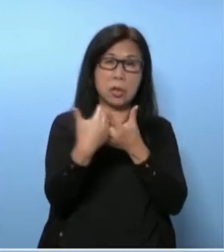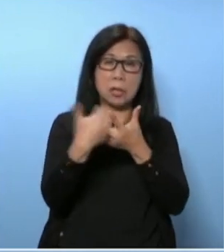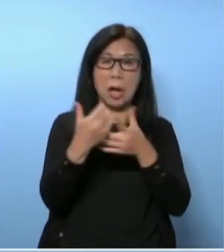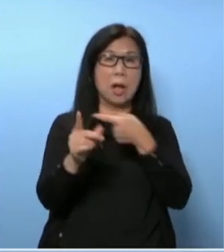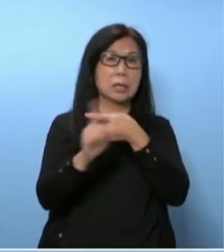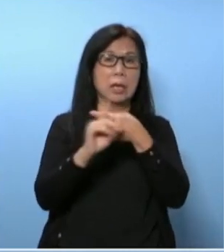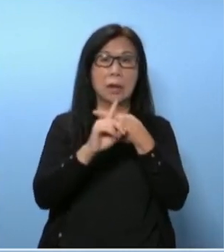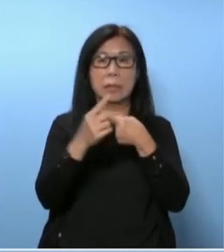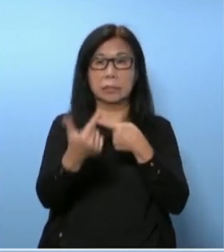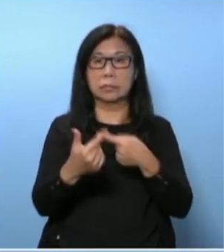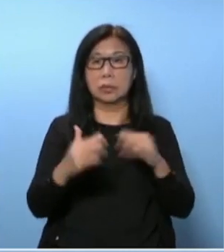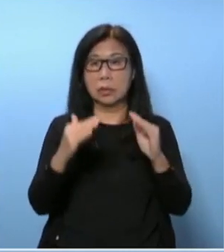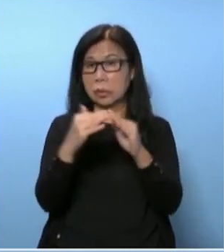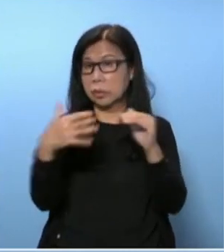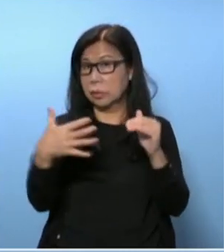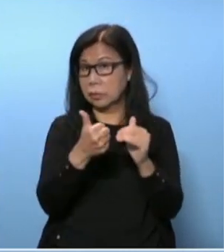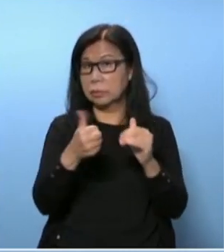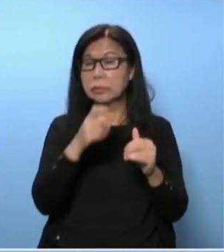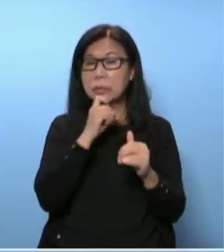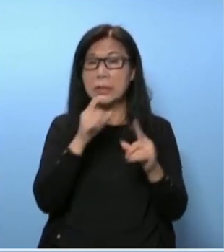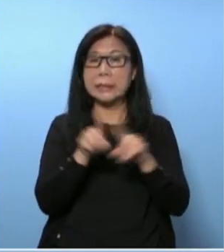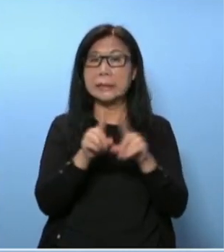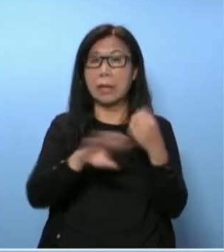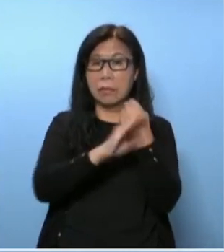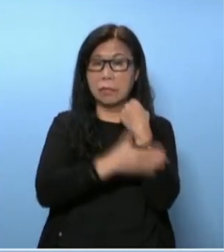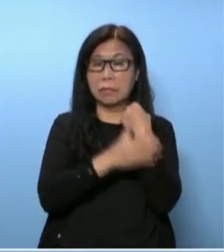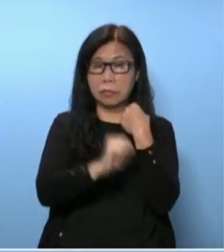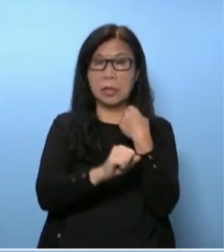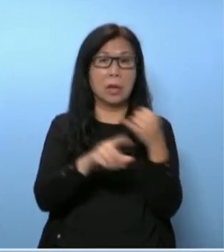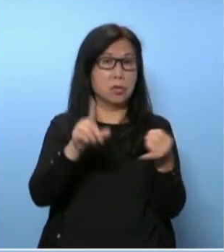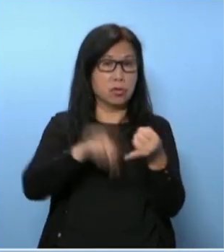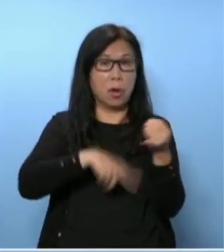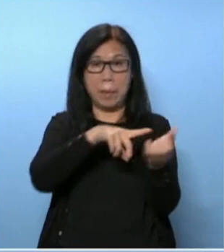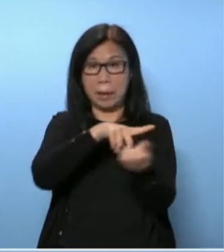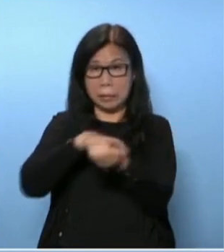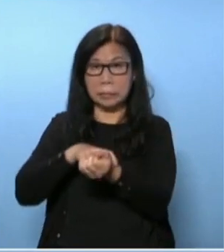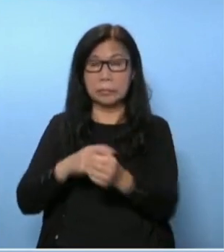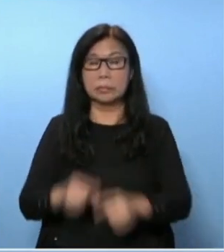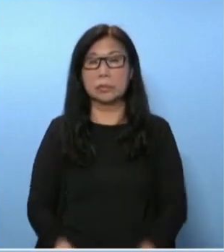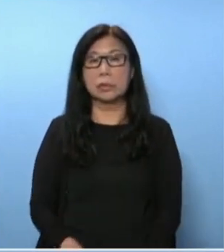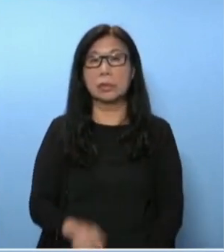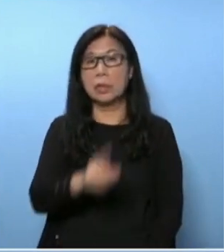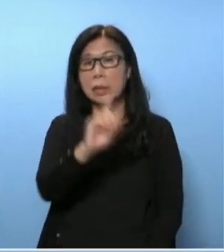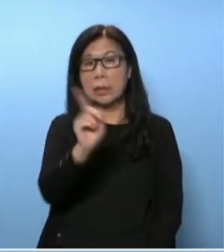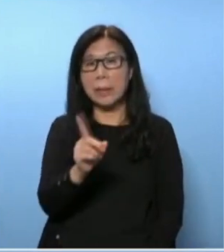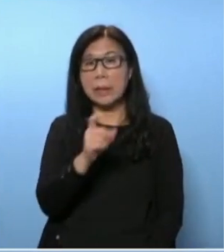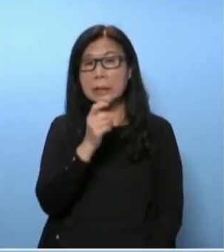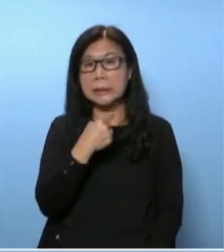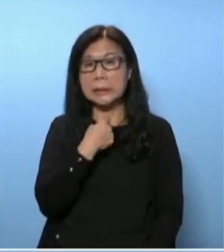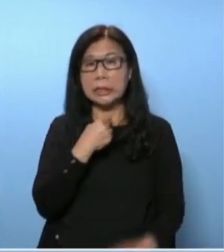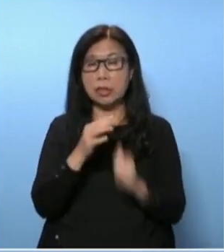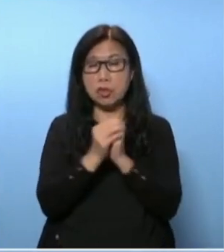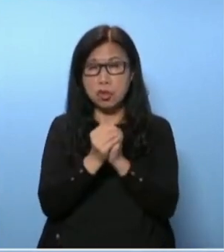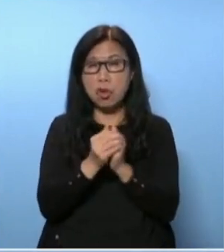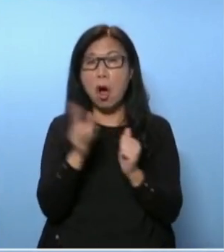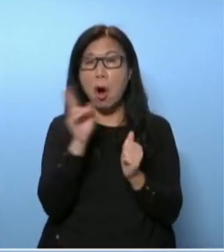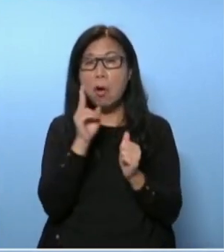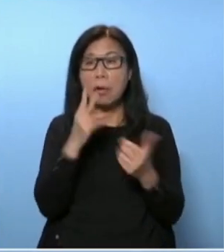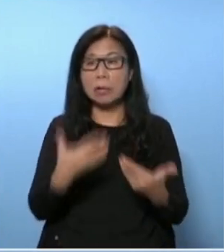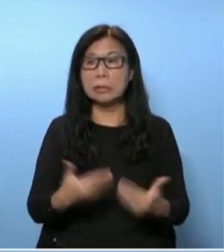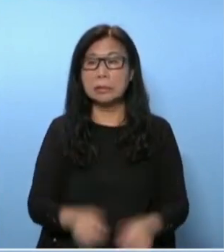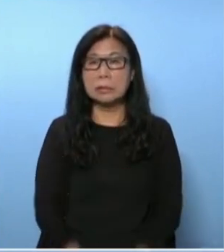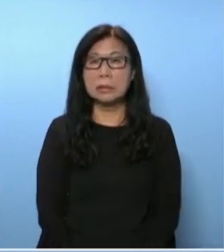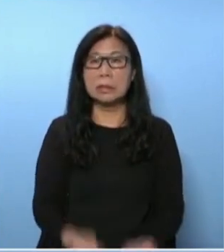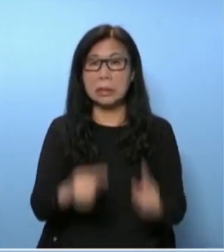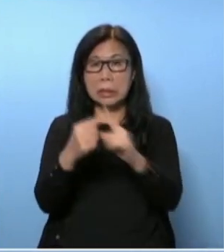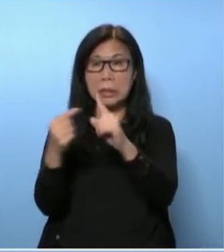脅。局長就說有人犯法就會將他繩之於法，其實我都不知道為什麼這個要求呢，就好像現在我們要